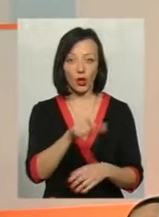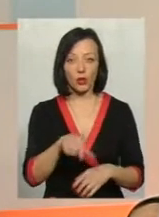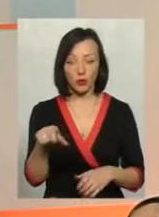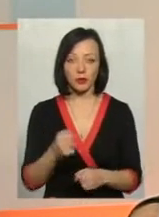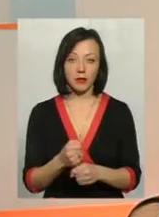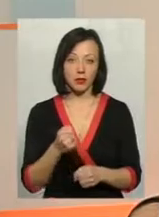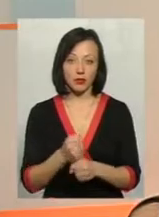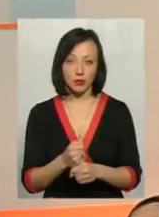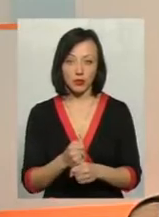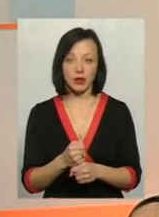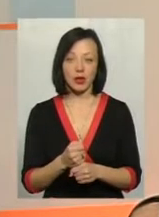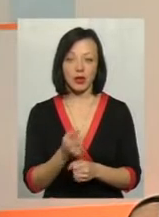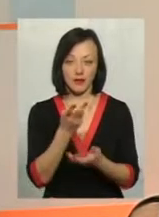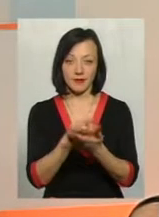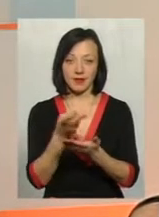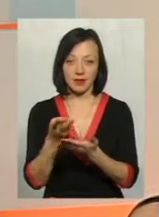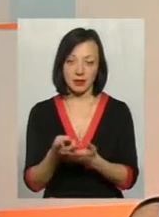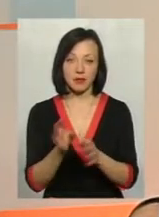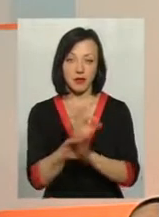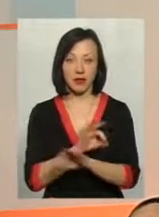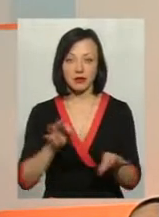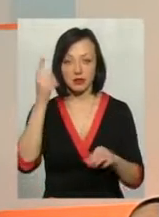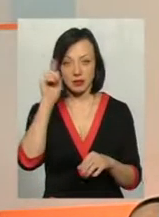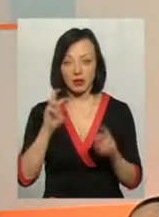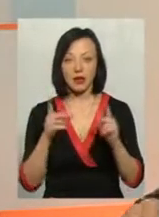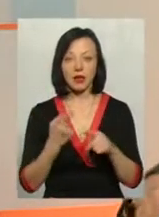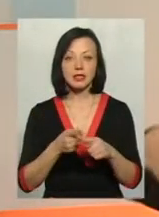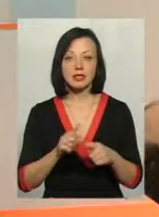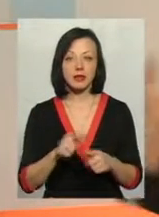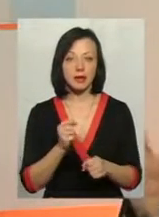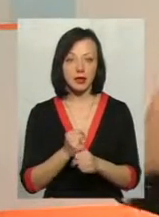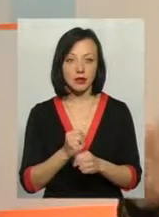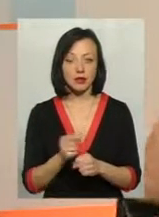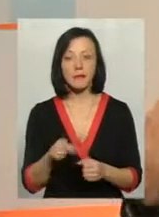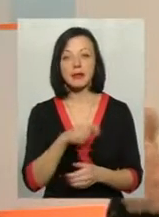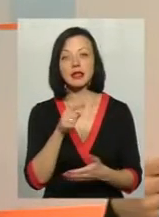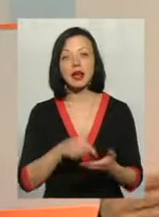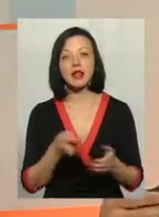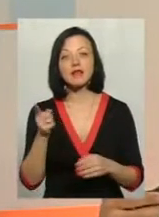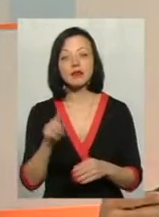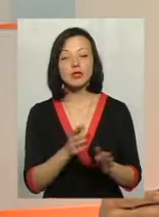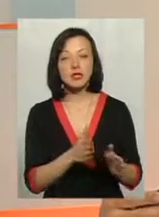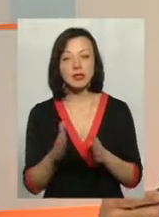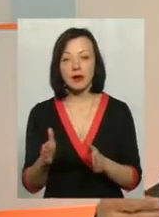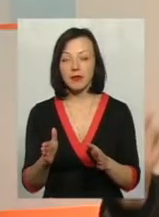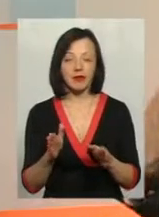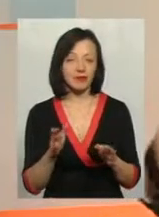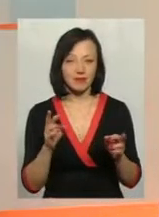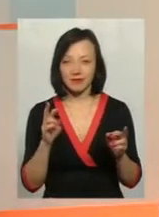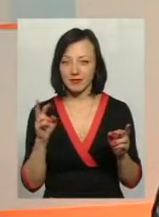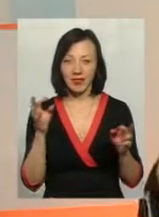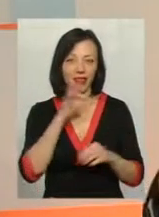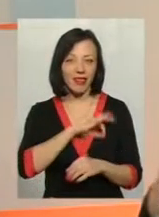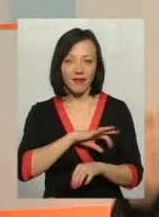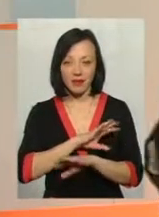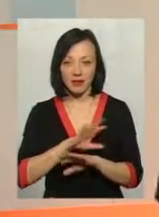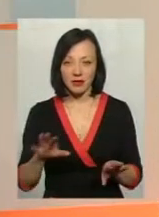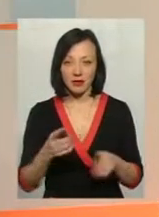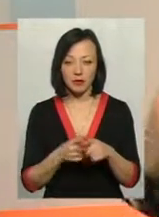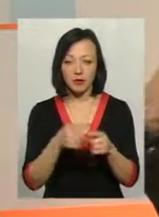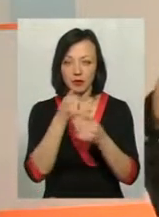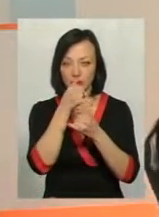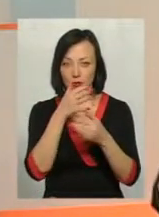в стаціонарах, прекрасно знають, як це працює. Питання в тому, що ця система є неефективною, але питання в тому, що ми ще і